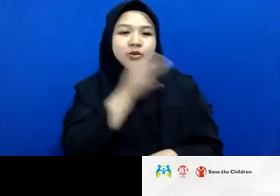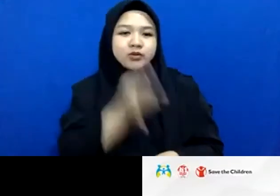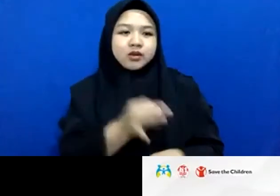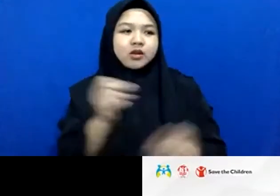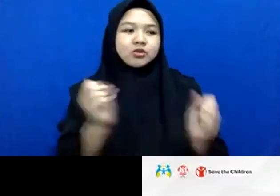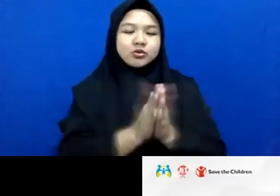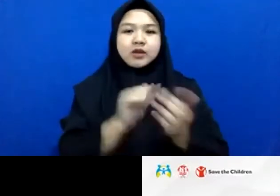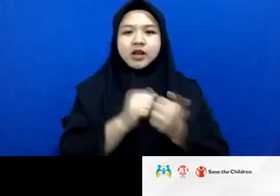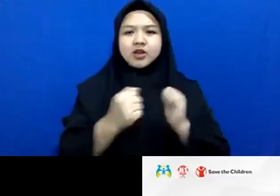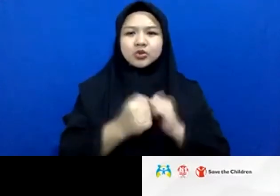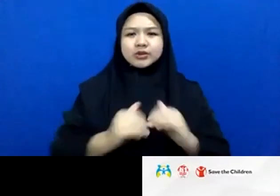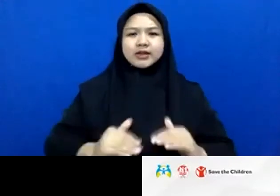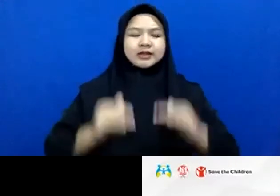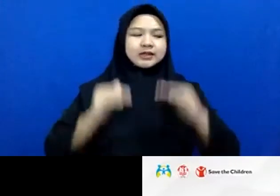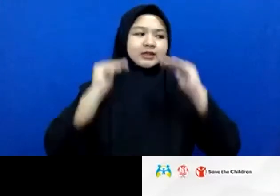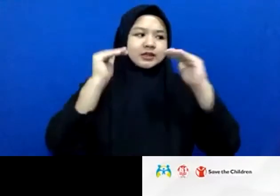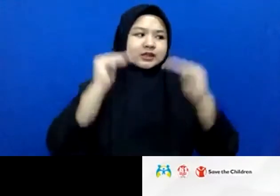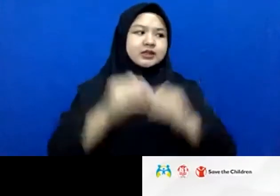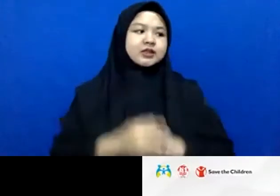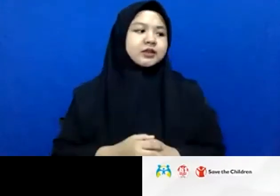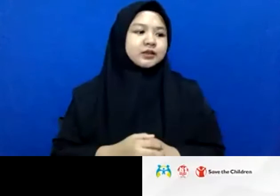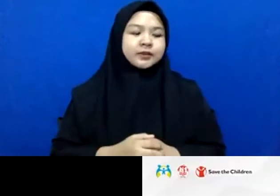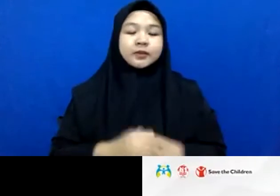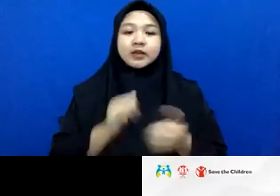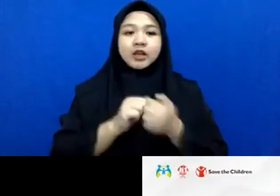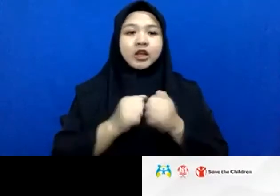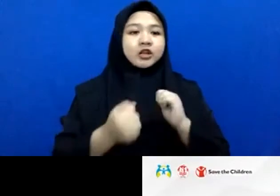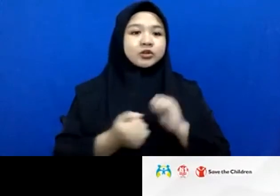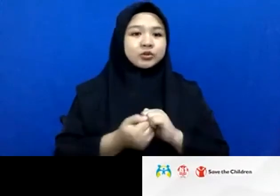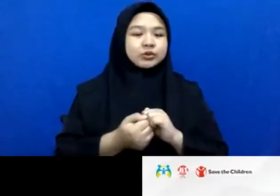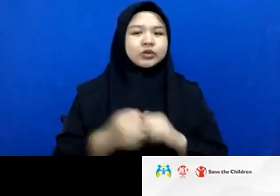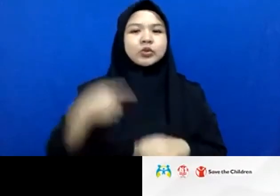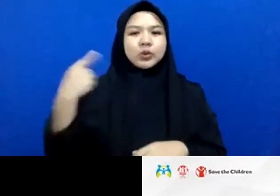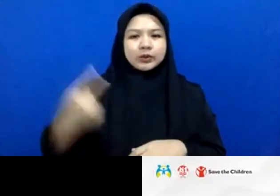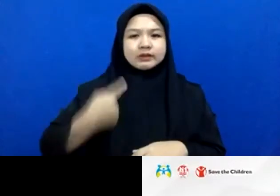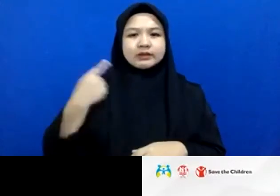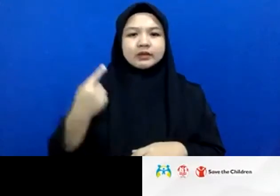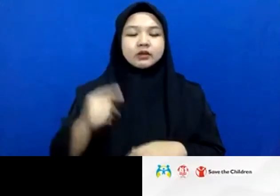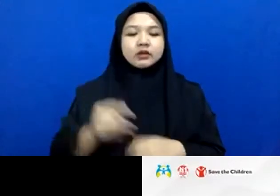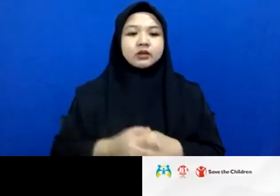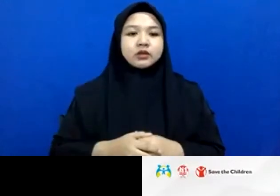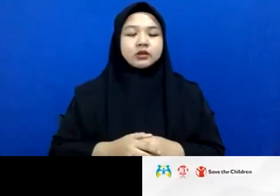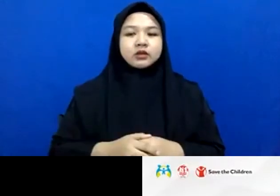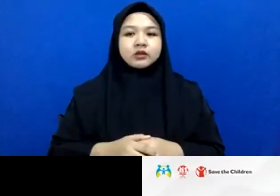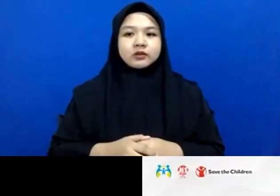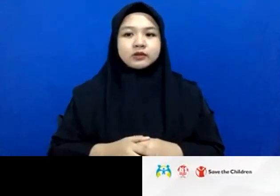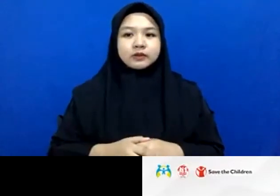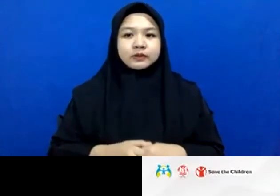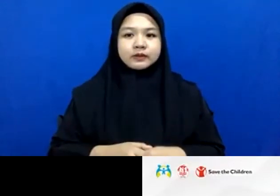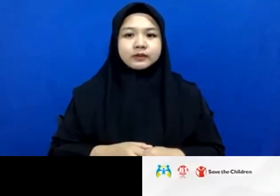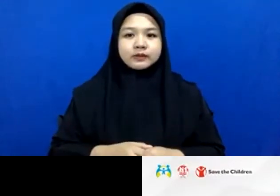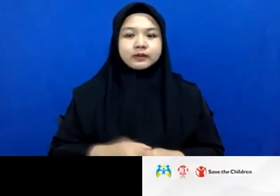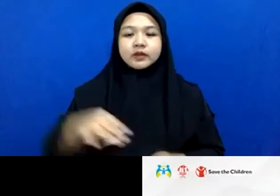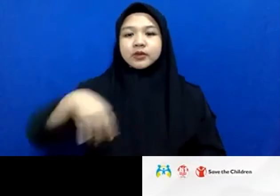juga tinggi, kemudian kasus viral juga sering, ini menjadikan bahwa